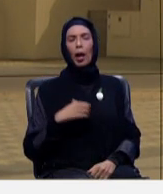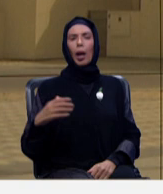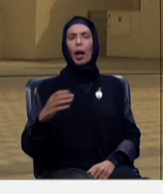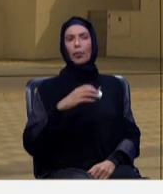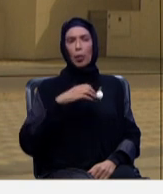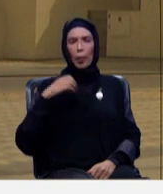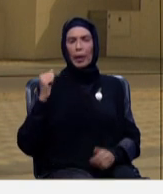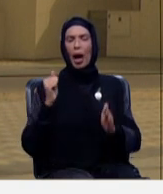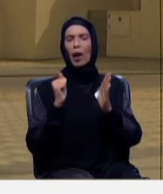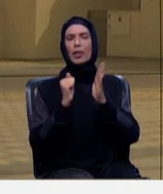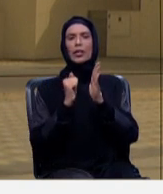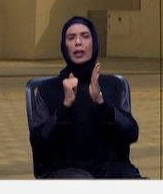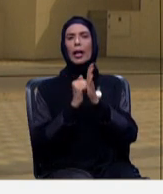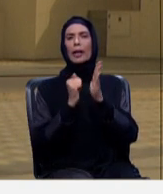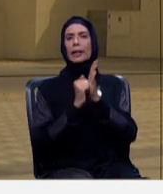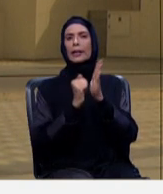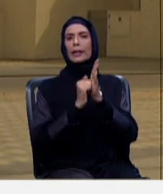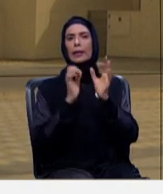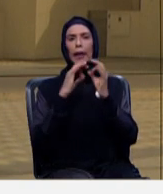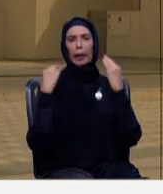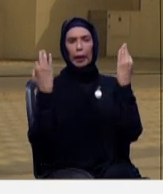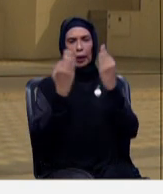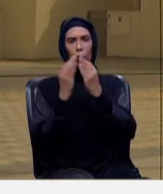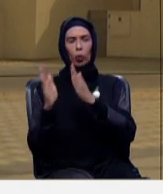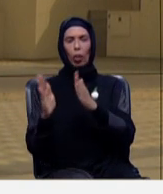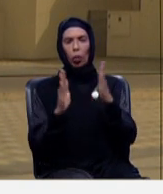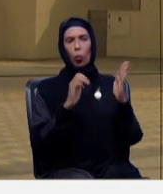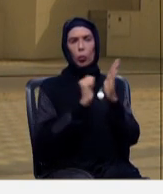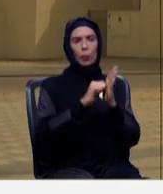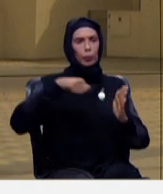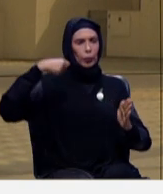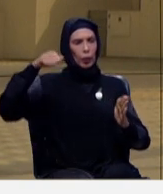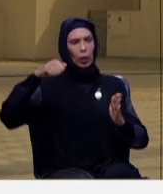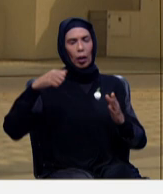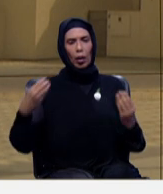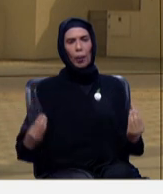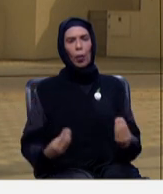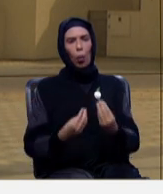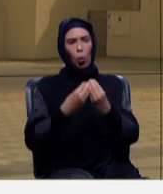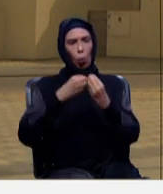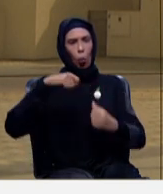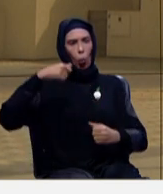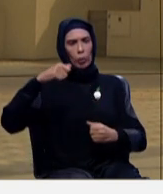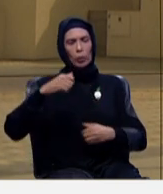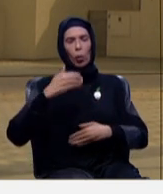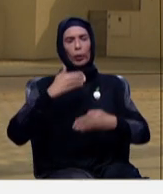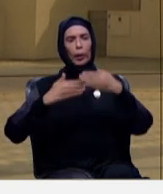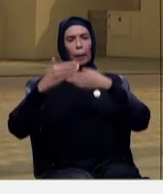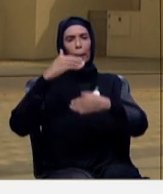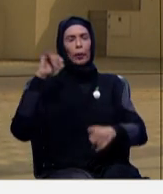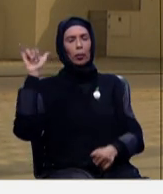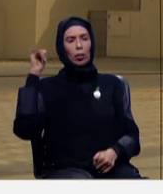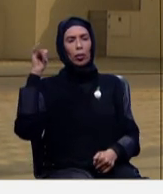السكن الاجتماعي الذي تنظمه وزارة الإسكان بالتعاون مع مجلس وزراء الإسكان والتعمير العرب، والذي